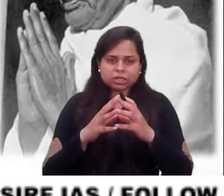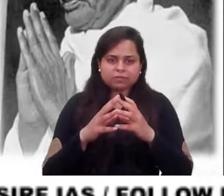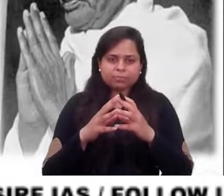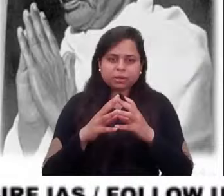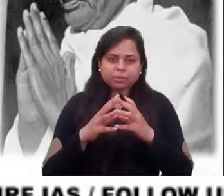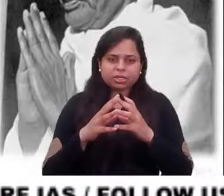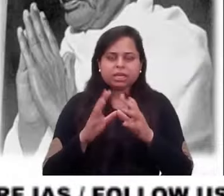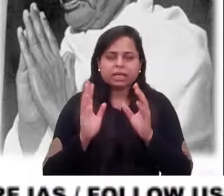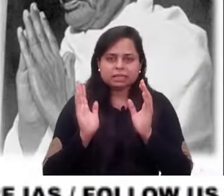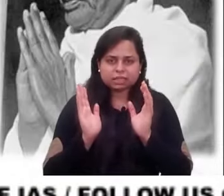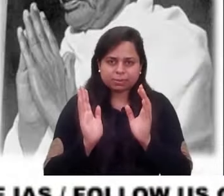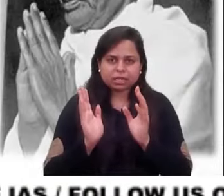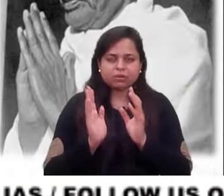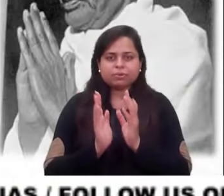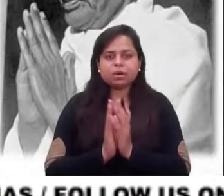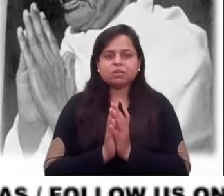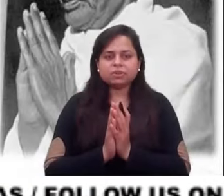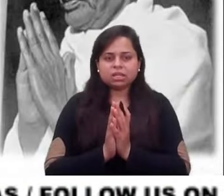डेवलपमेंट